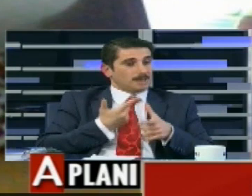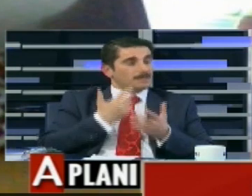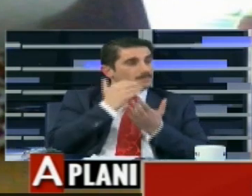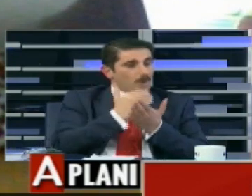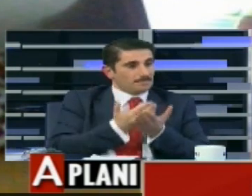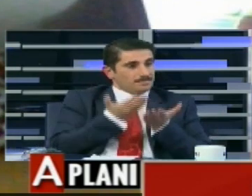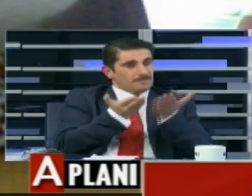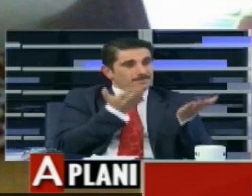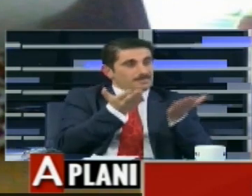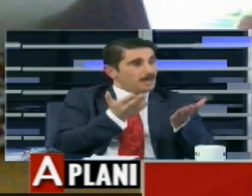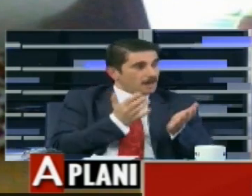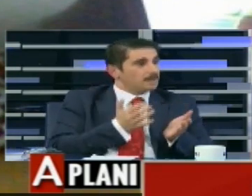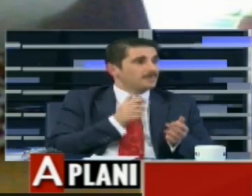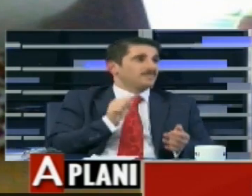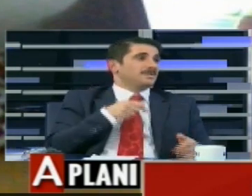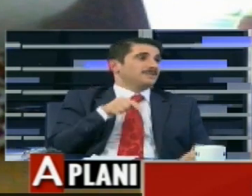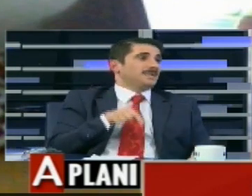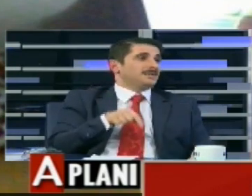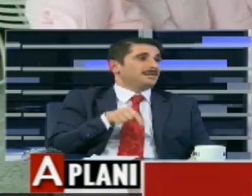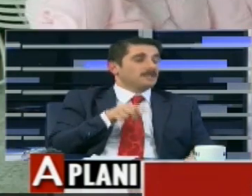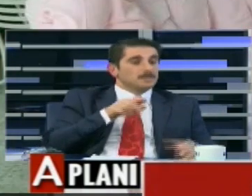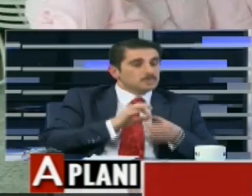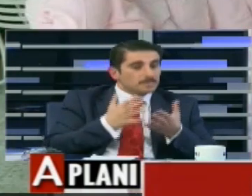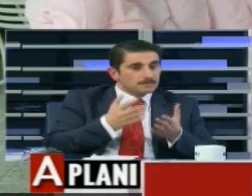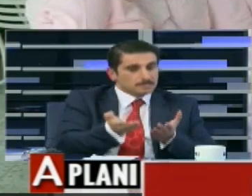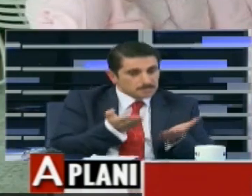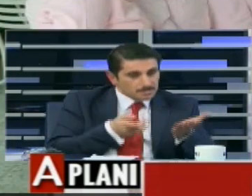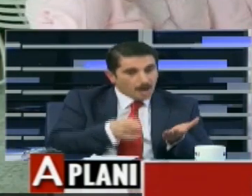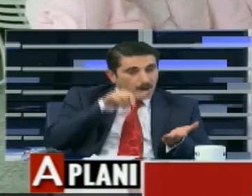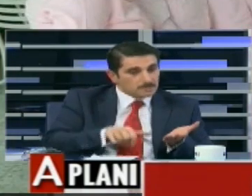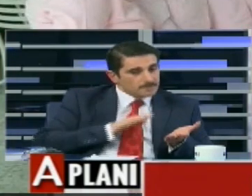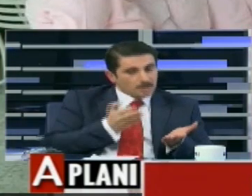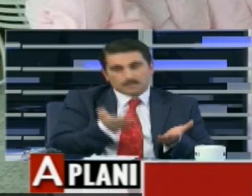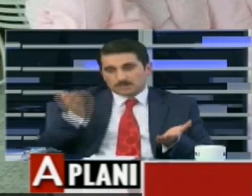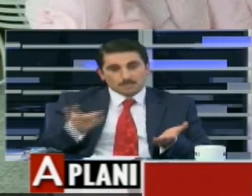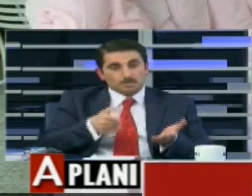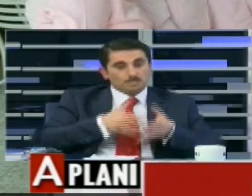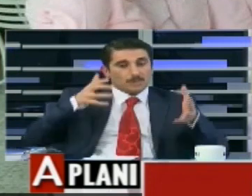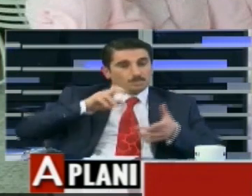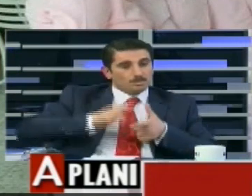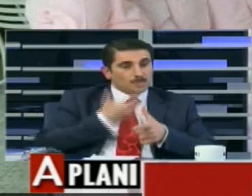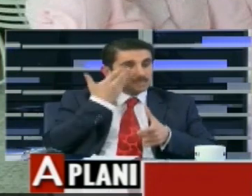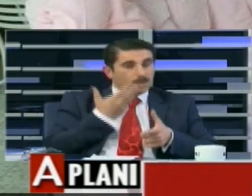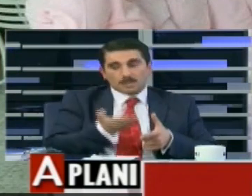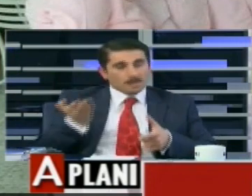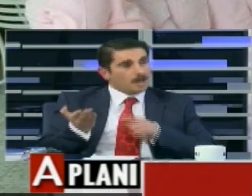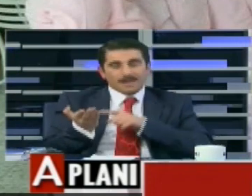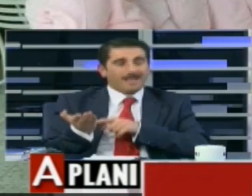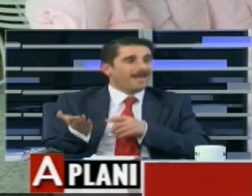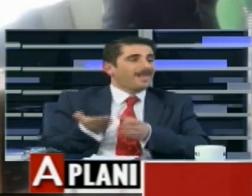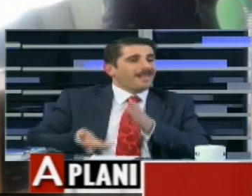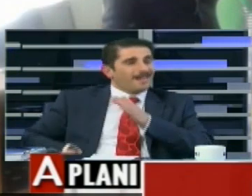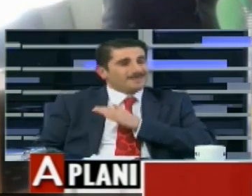gerekiyor. Bu sistemde bir çatı altında toplanılması gerekiyor. Yani ebeveyn ve çocuk ilişkileri, anne çocuk